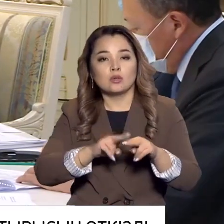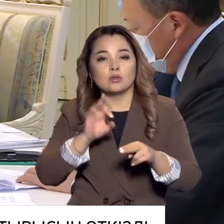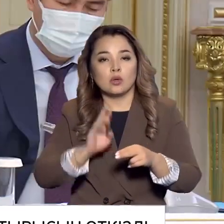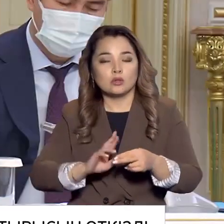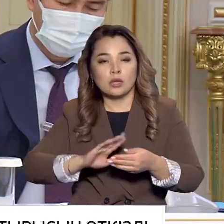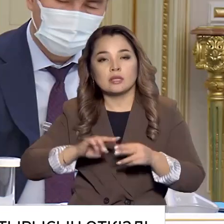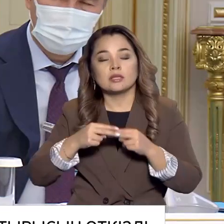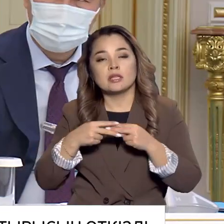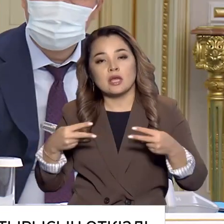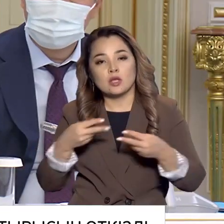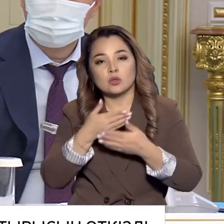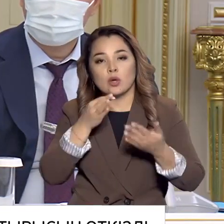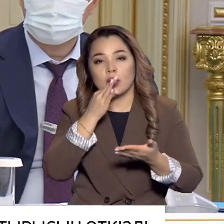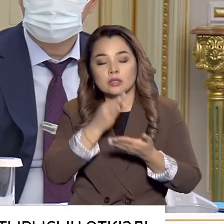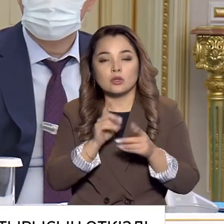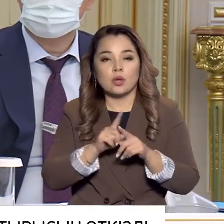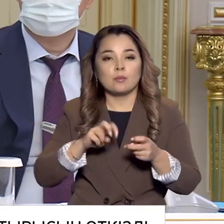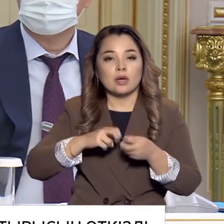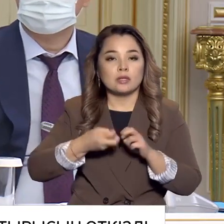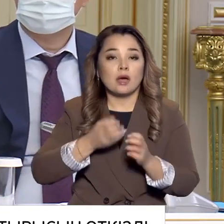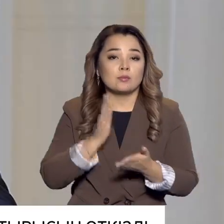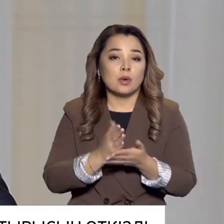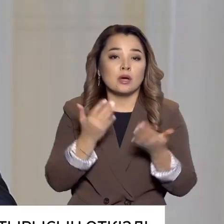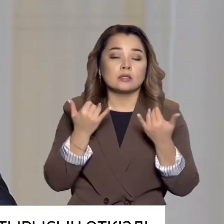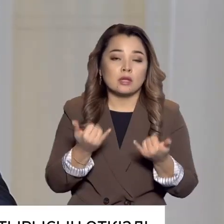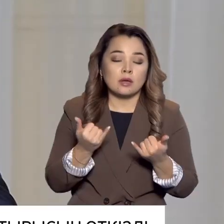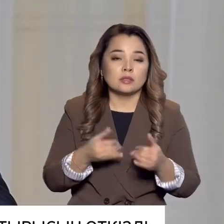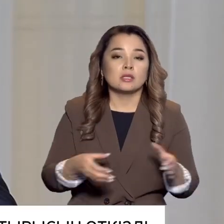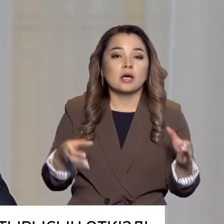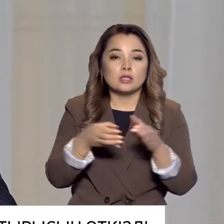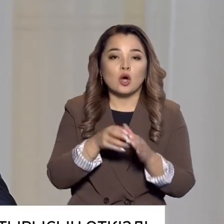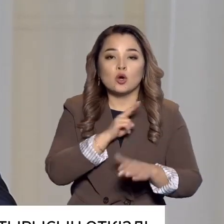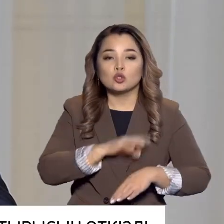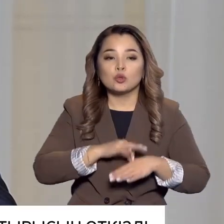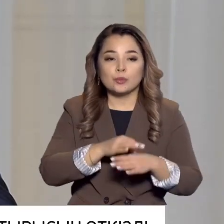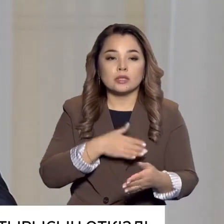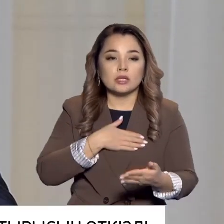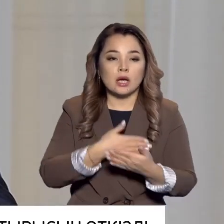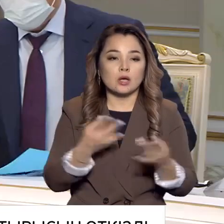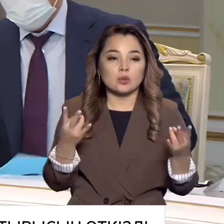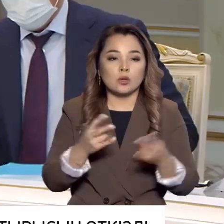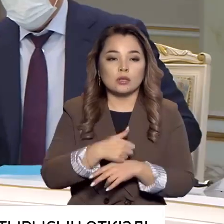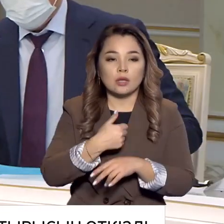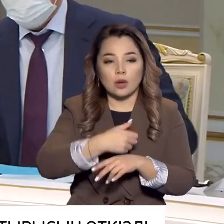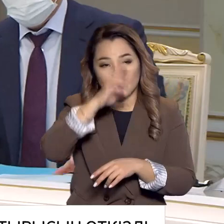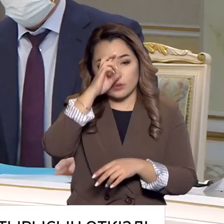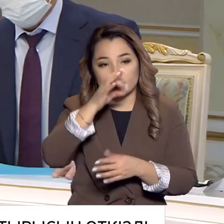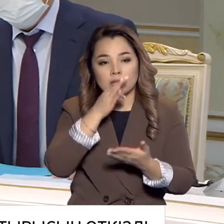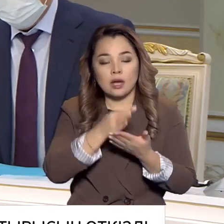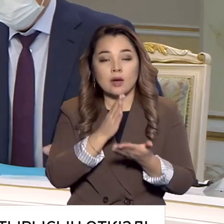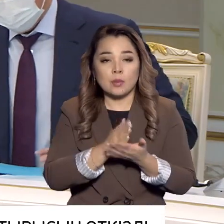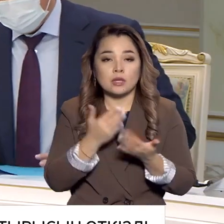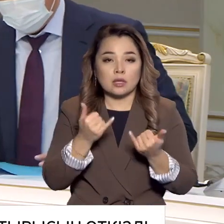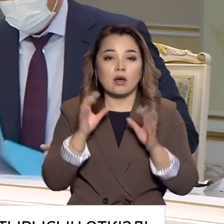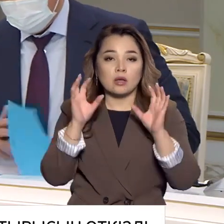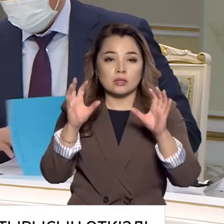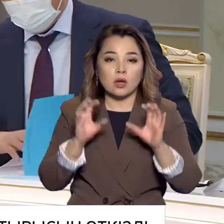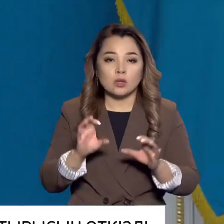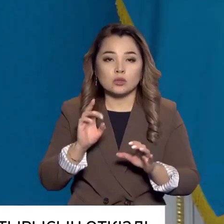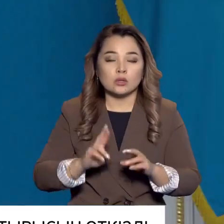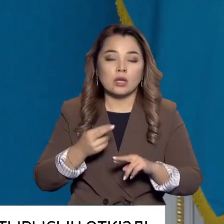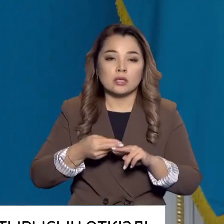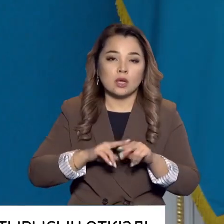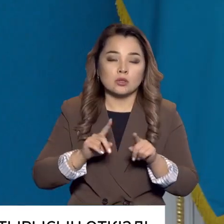теңсіздік мәселесі де ушығып барады. Сол үшін кеңес осы бағытта жұмыс істеуі керек, деді мемлекет басшысы. Сондай-ақ әлеуметтік кодекстің